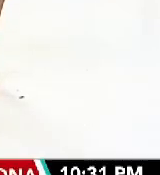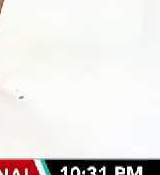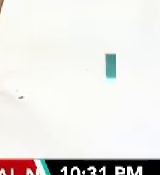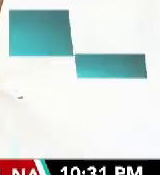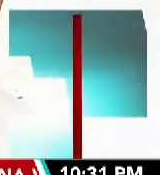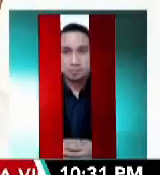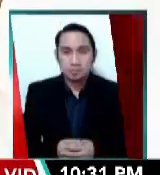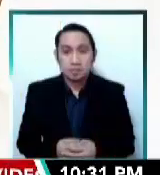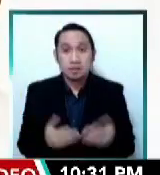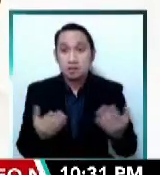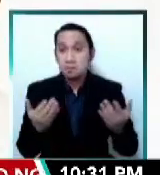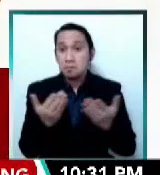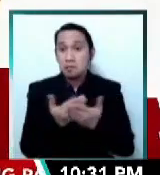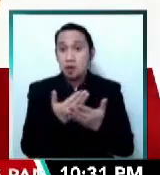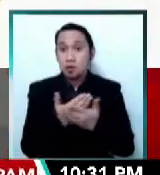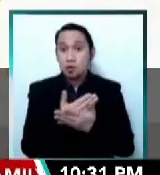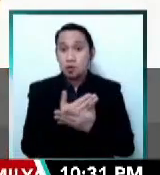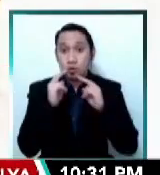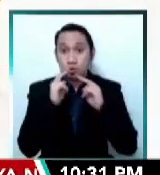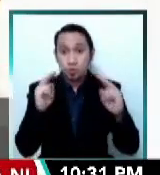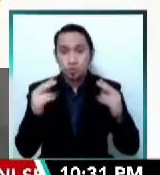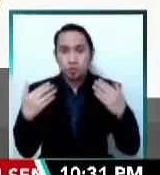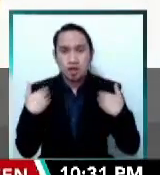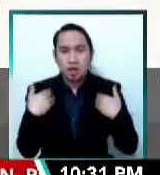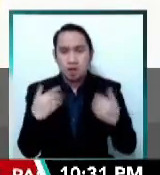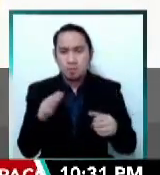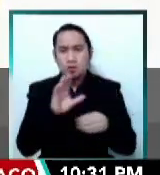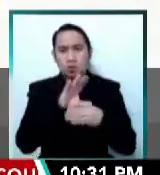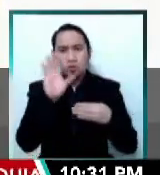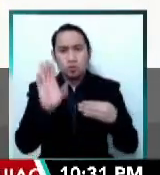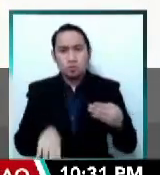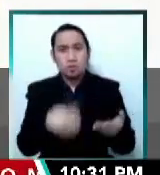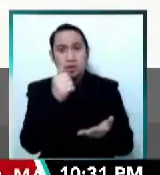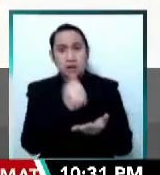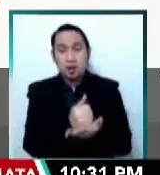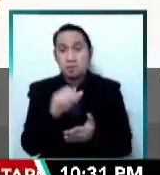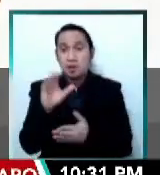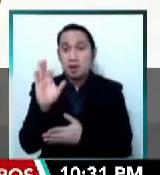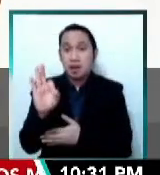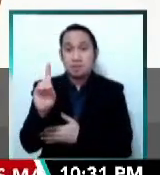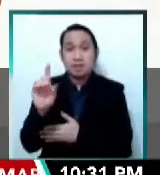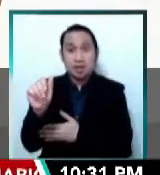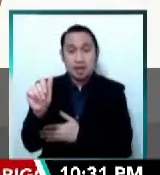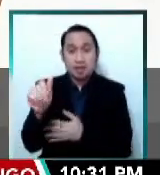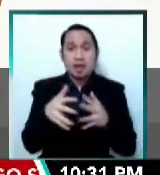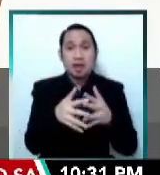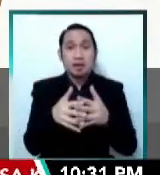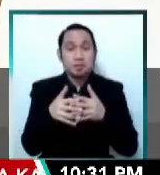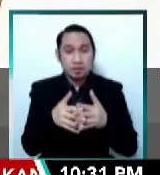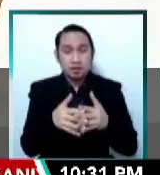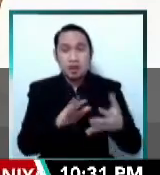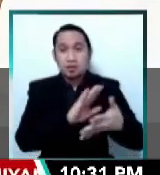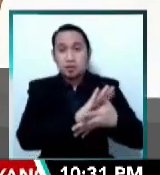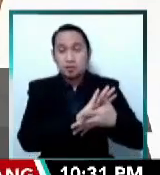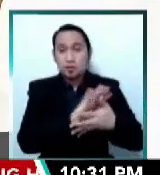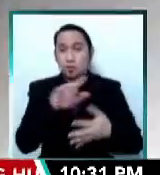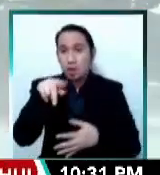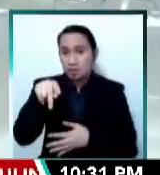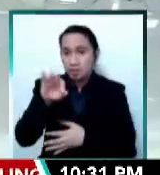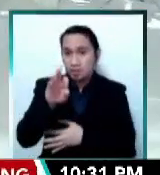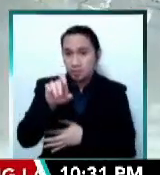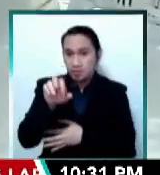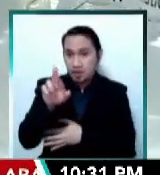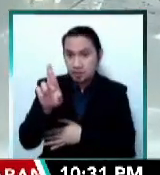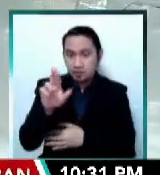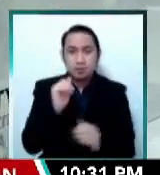Kapapasok lamang na balita, may full approval na ng Food and Drug Administration ng Amerika ang COVID vaccine ng Pfizer-BioNTech. Ibig